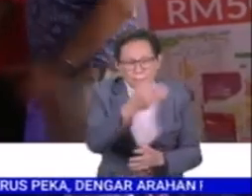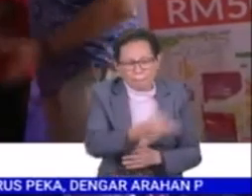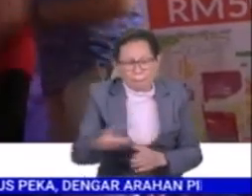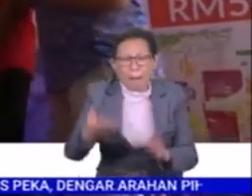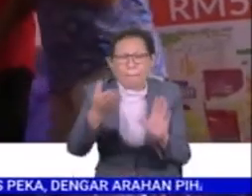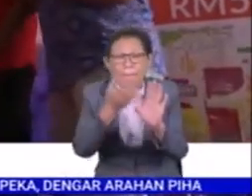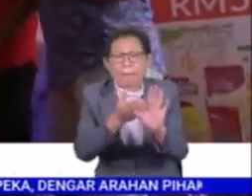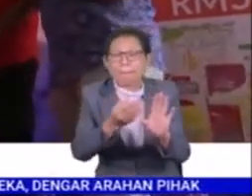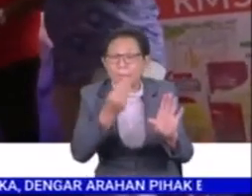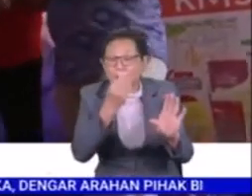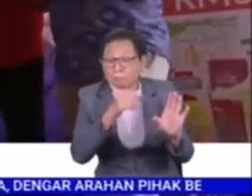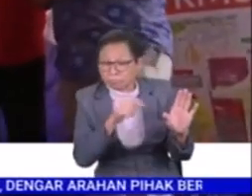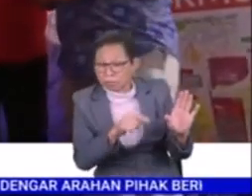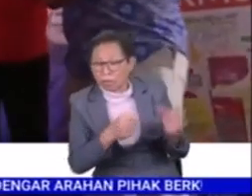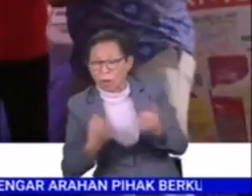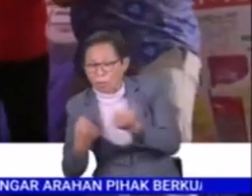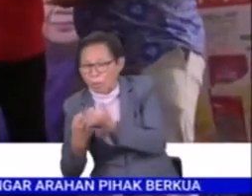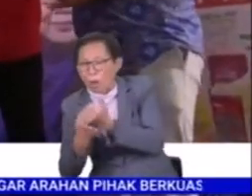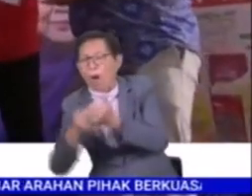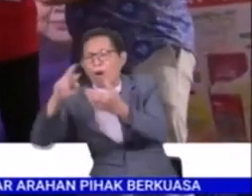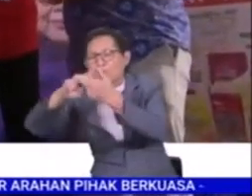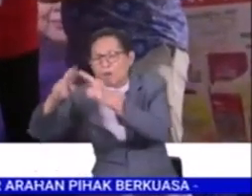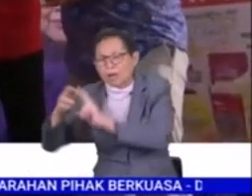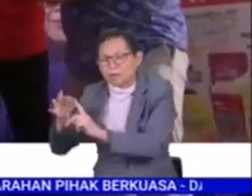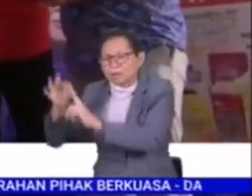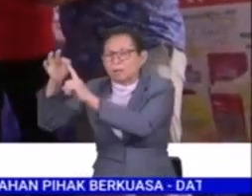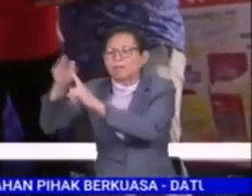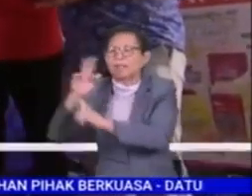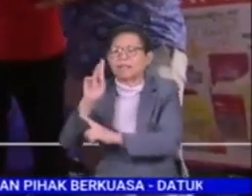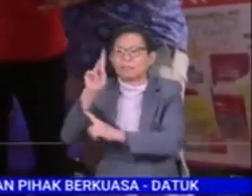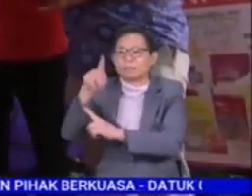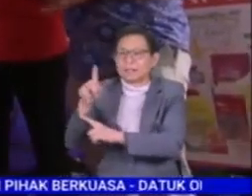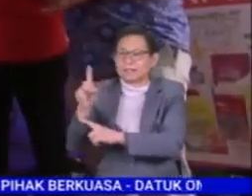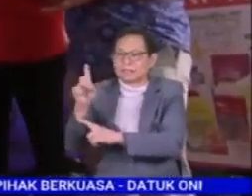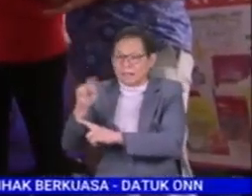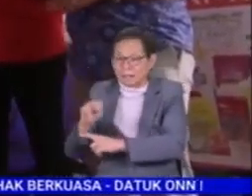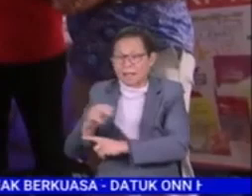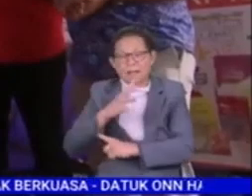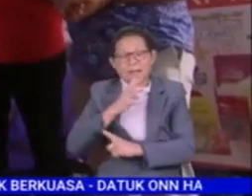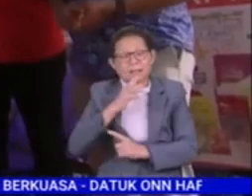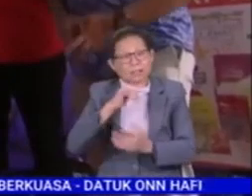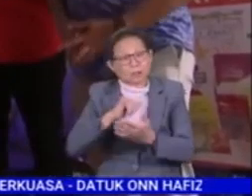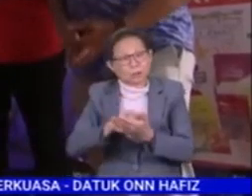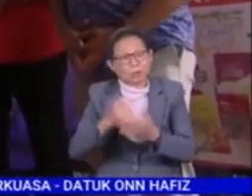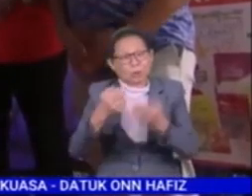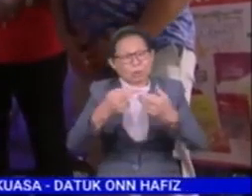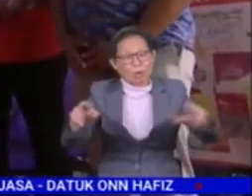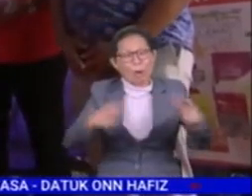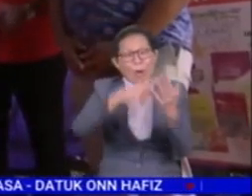Barangan bank makanan adalah sumbangan rakan strategik kementerian. Beliau berkata demikian selepas